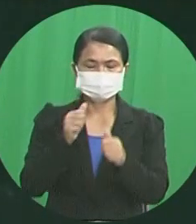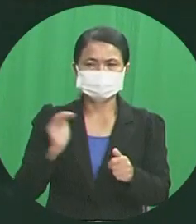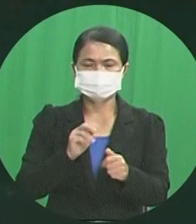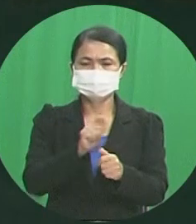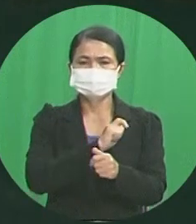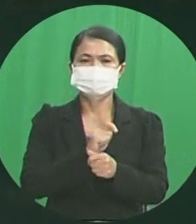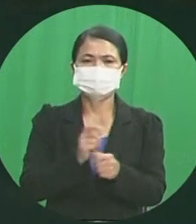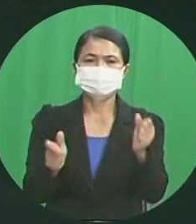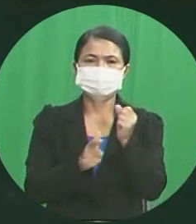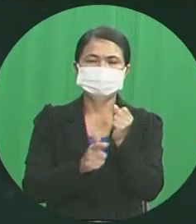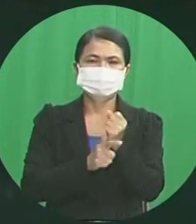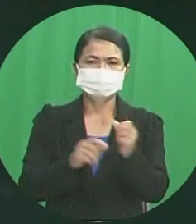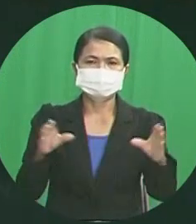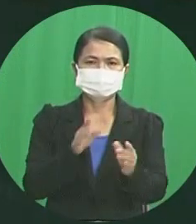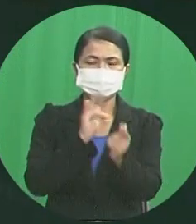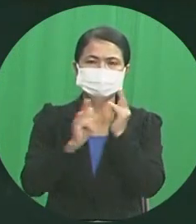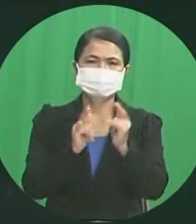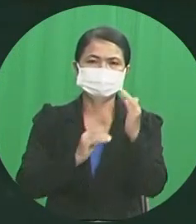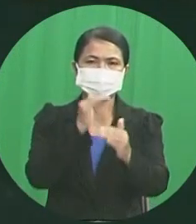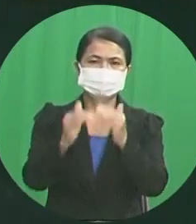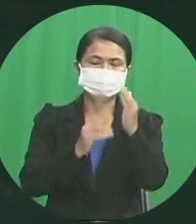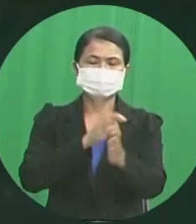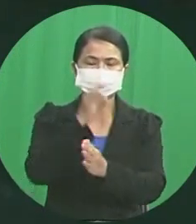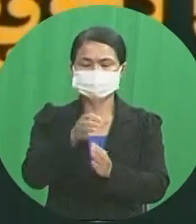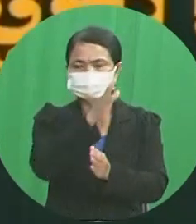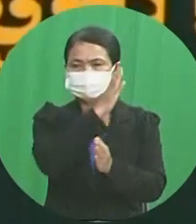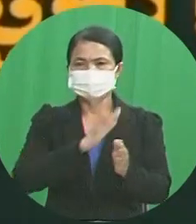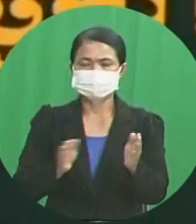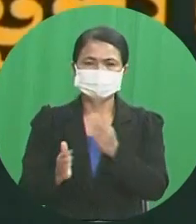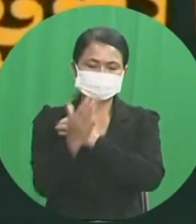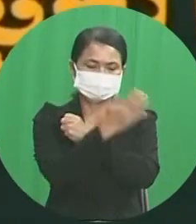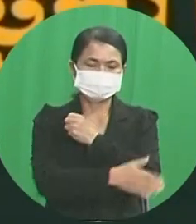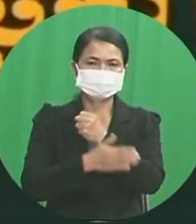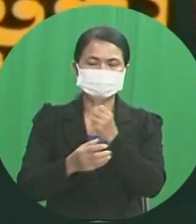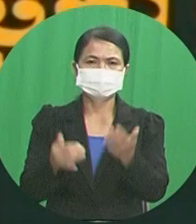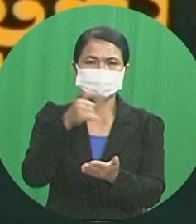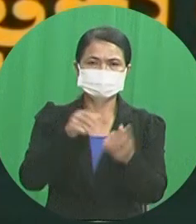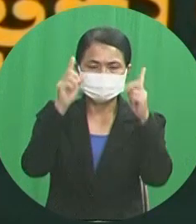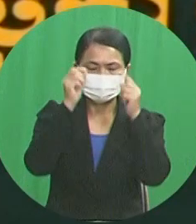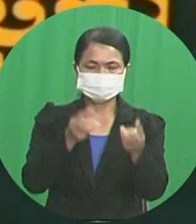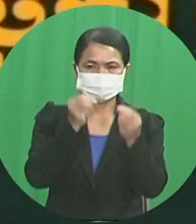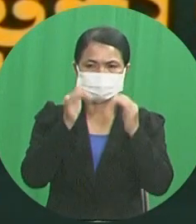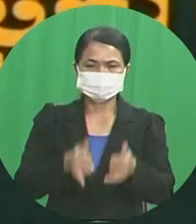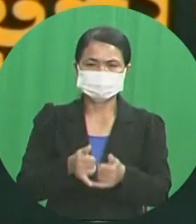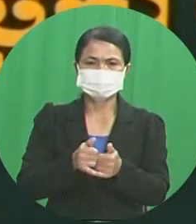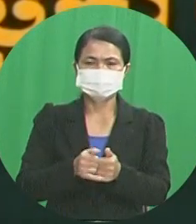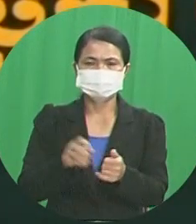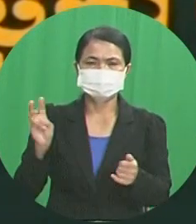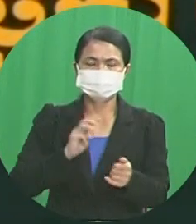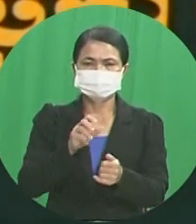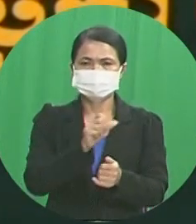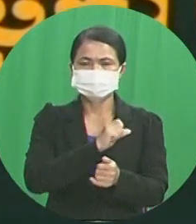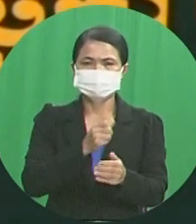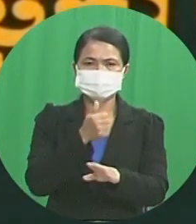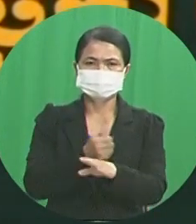សារ៉ាត់អនុប្រធានក្រុមប្រឹក្សាស្ដារអភិវឌ្ឍវិស័យកសិកម្មនិងជលផលតំណាងឯកឧត្តមឧបនាយករដ្ឋមន្ត្រីយឹមឆៃលី